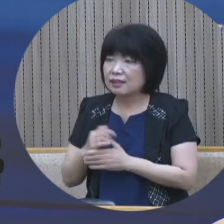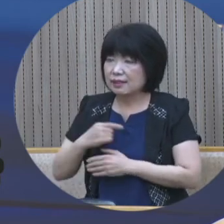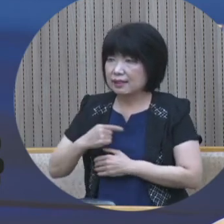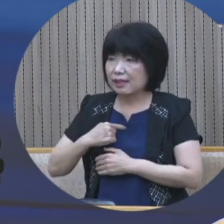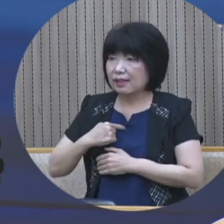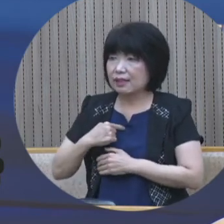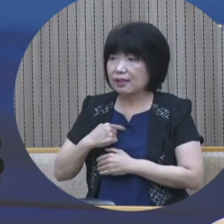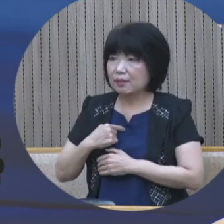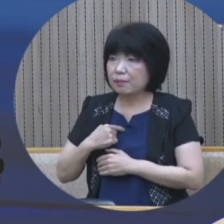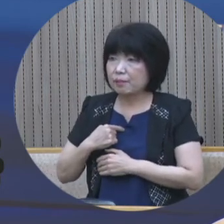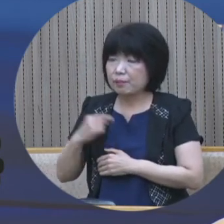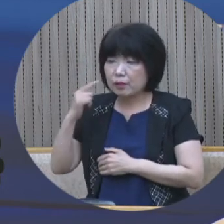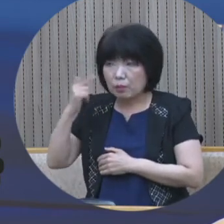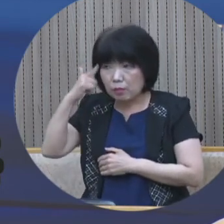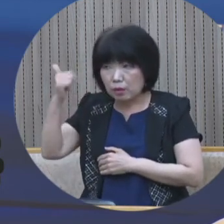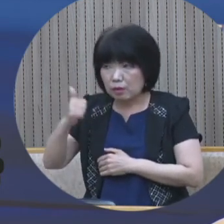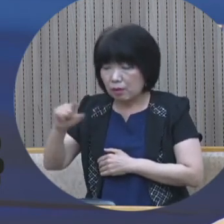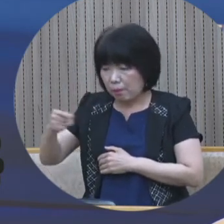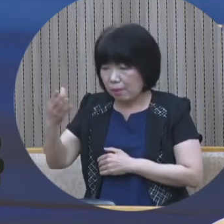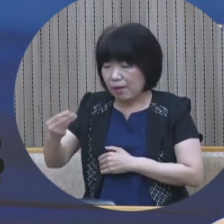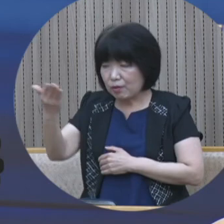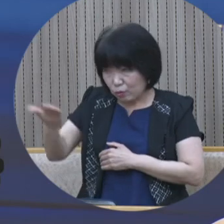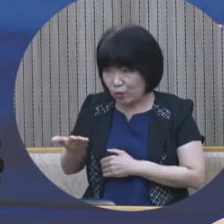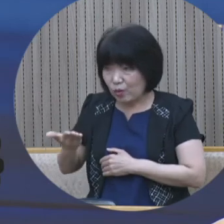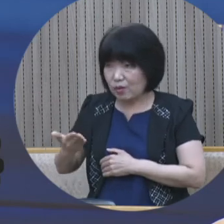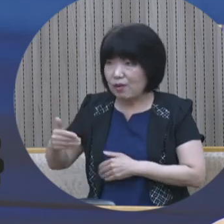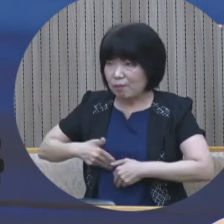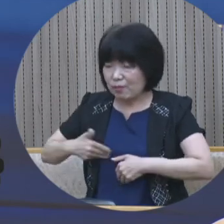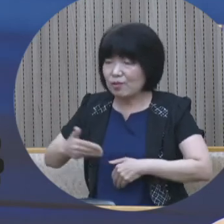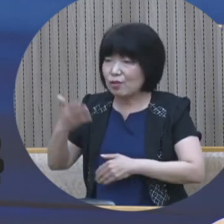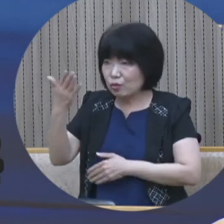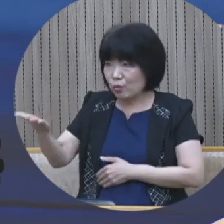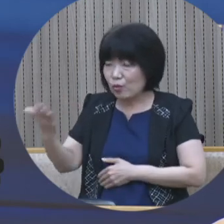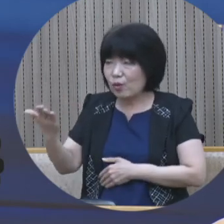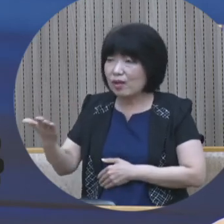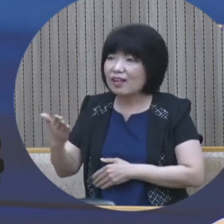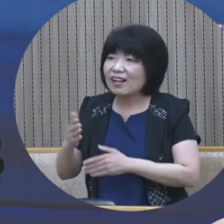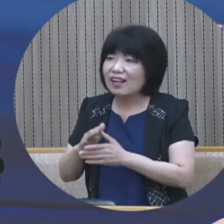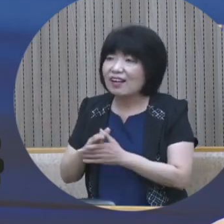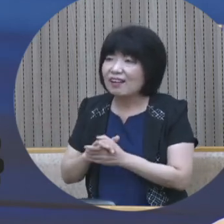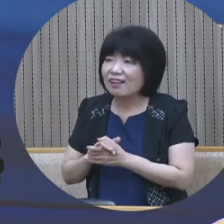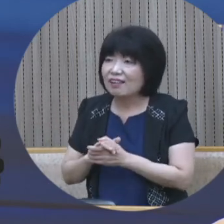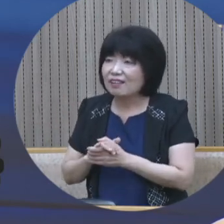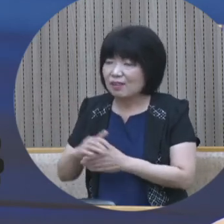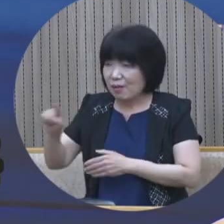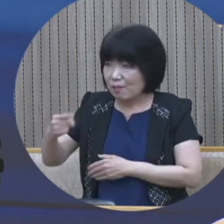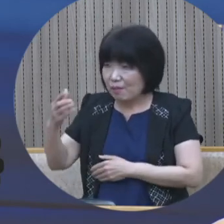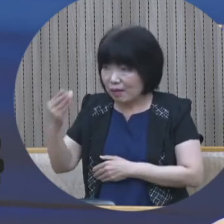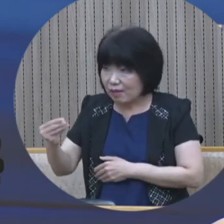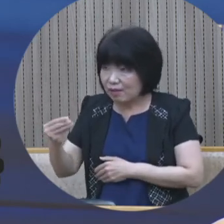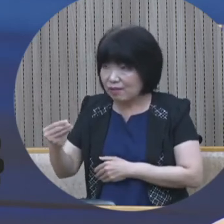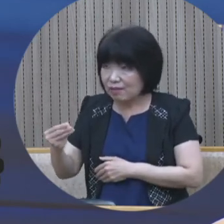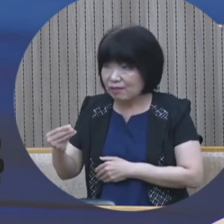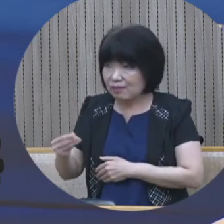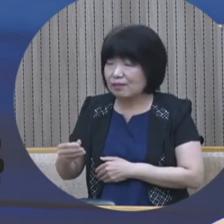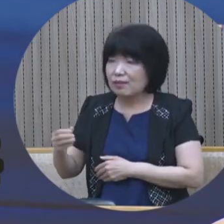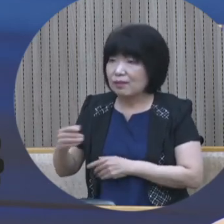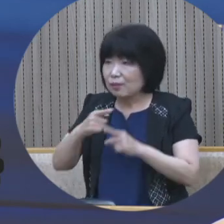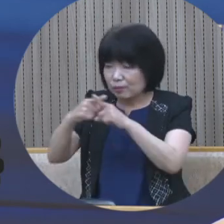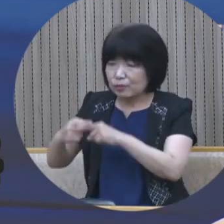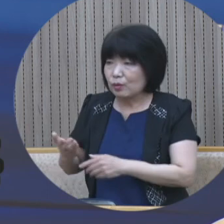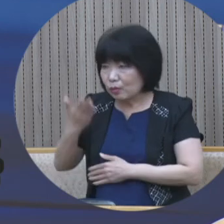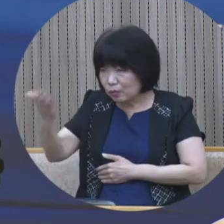자기가 목사님이 100만 원만 줘 필요하니까 그렇게 말할 때 100만 원을 그냥 내어줄